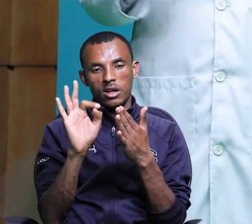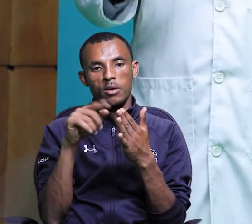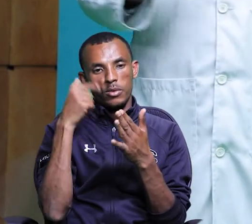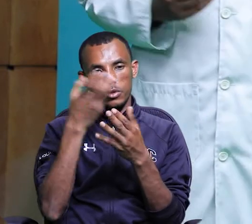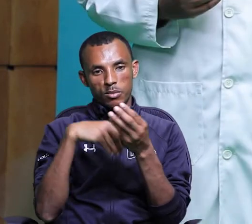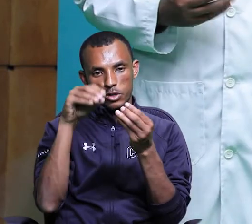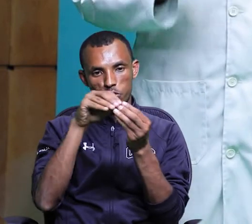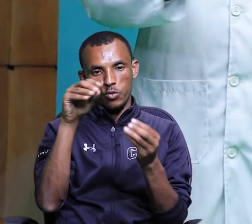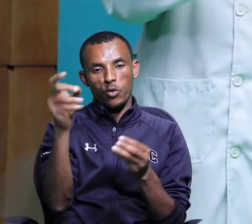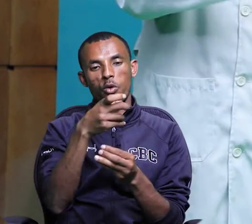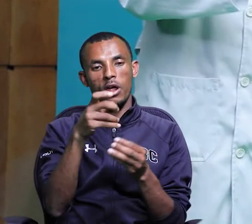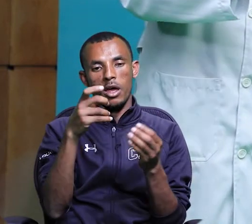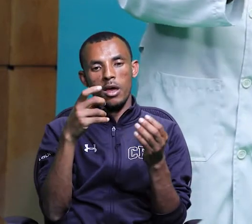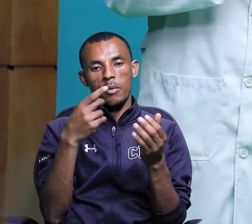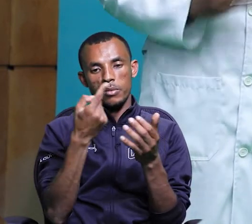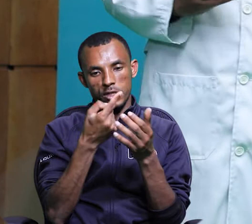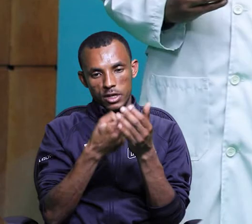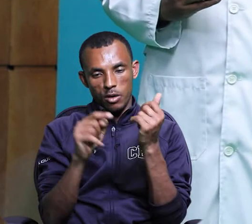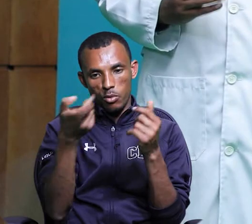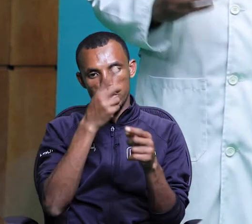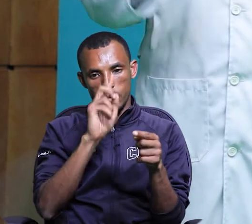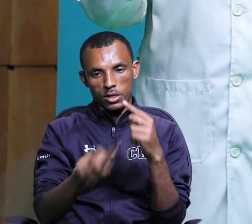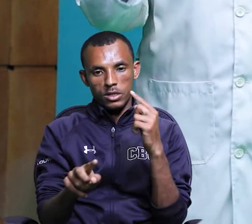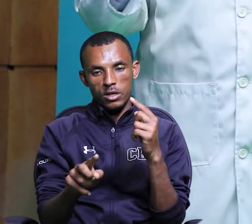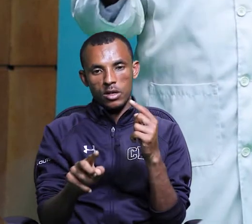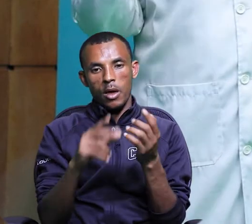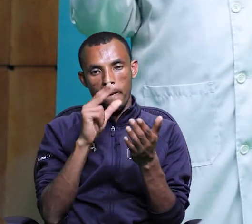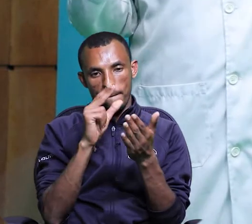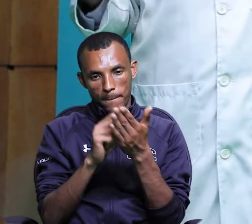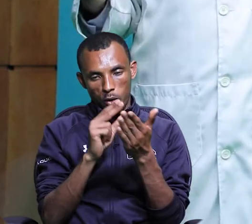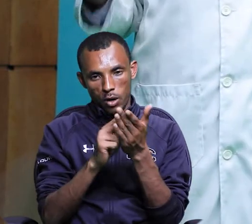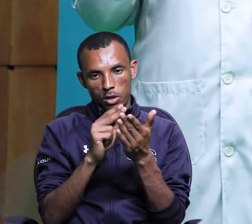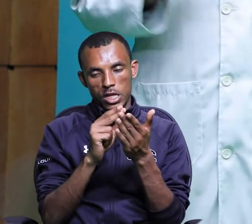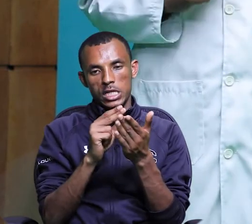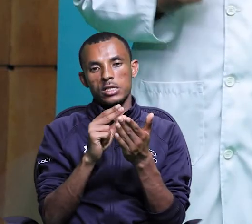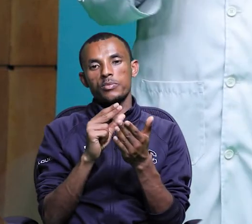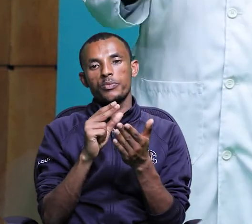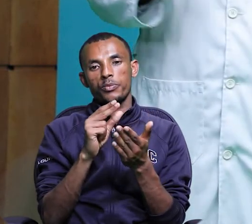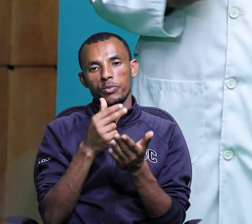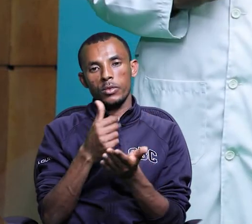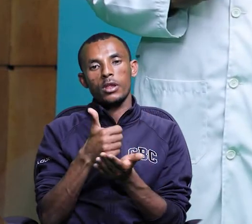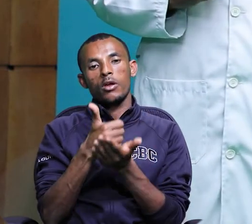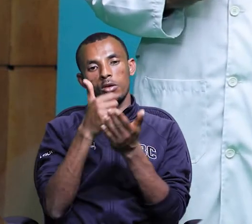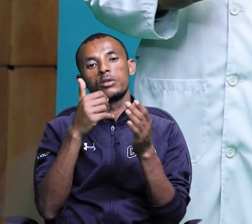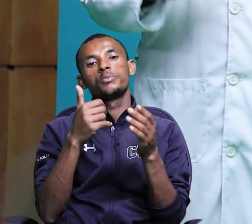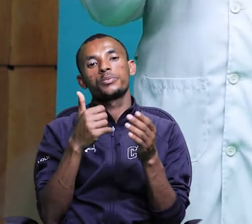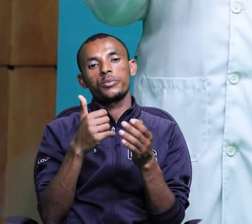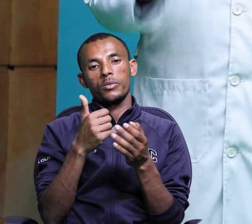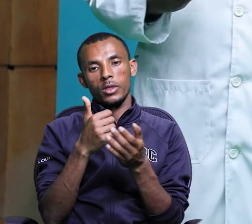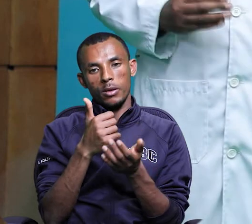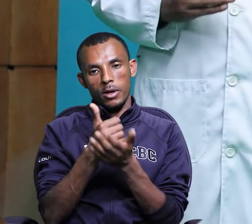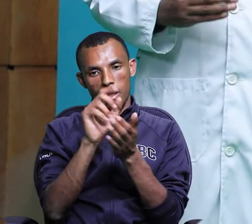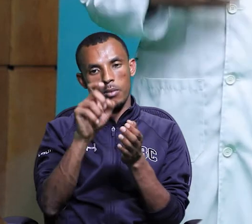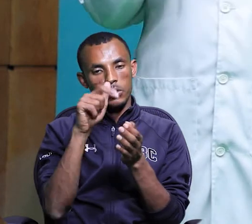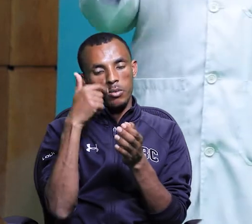የሚጨምር ከሆነ ብቻ ልወጣው ስለማልችል በጎ አድራጊዎች ሊተባበሩኝ ይገባል የሚል አስተያየት አምጥቷል። ለዚህም